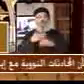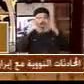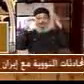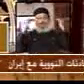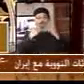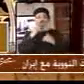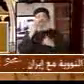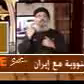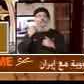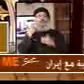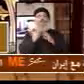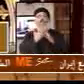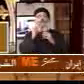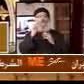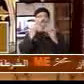كم عندك؟